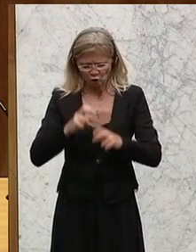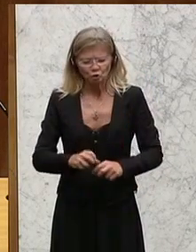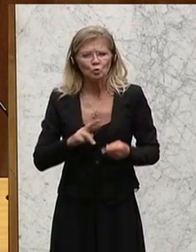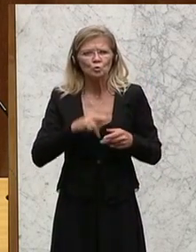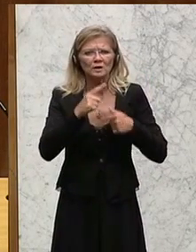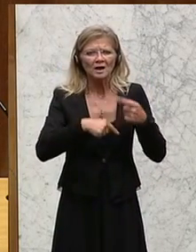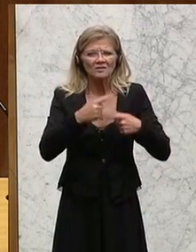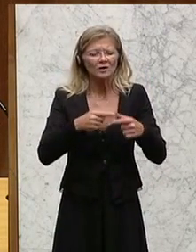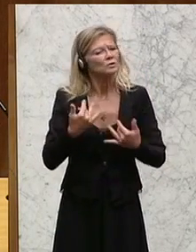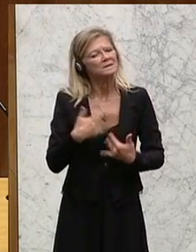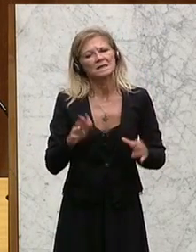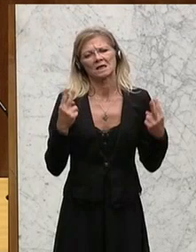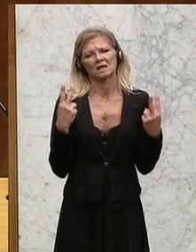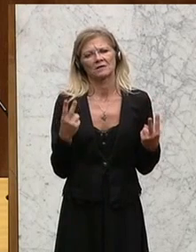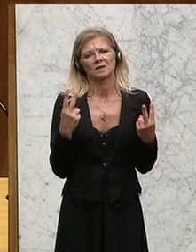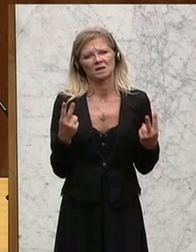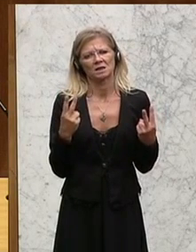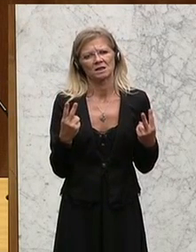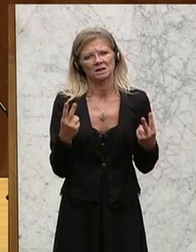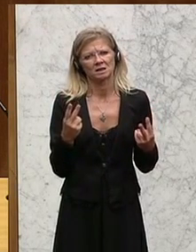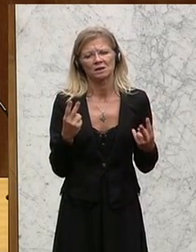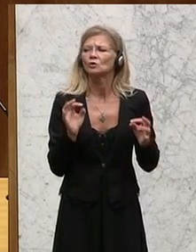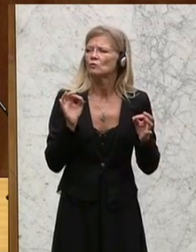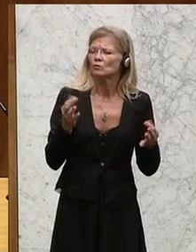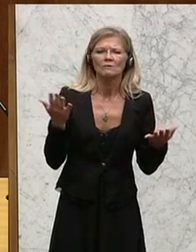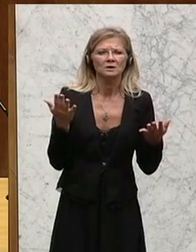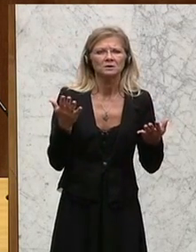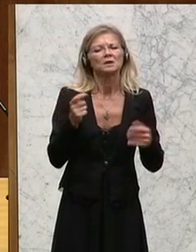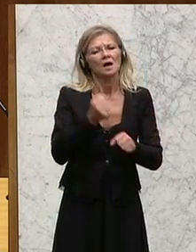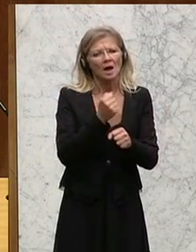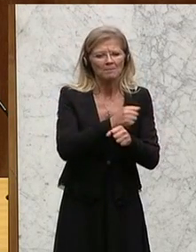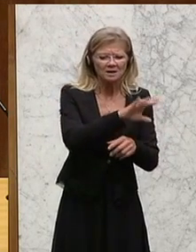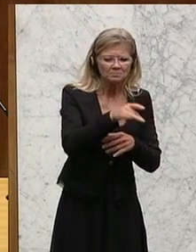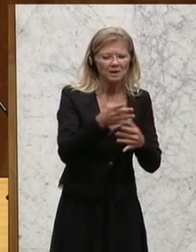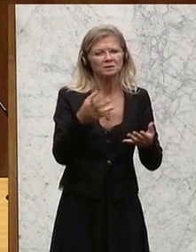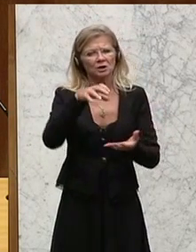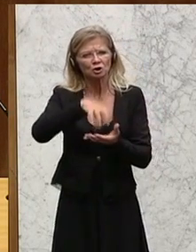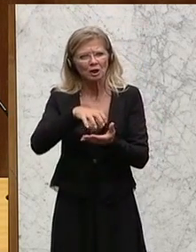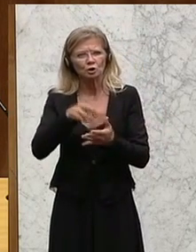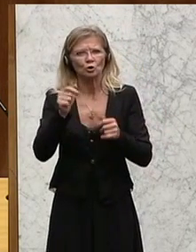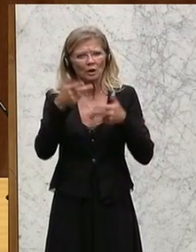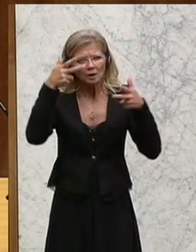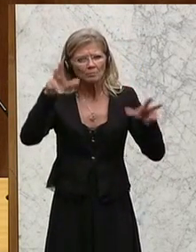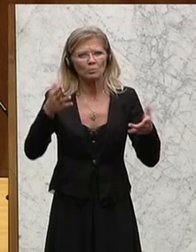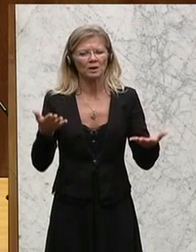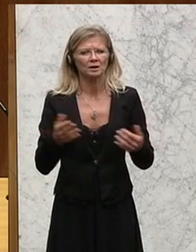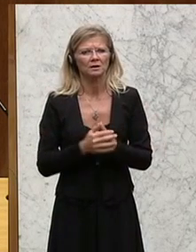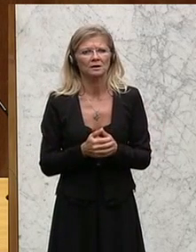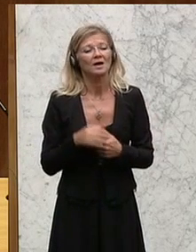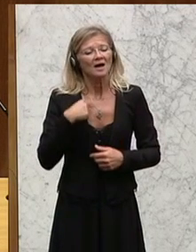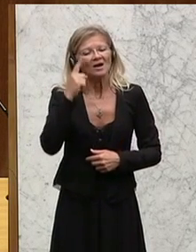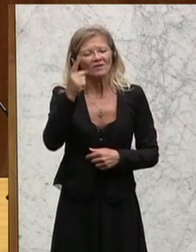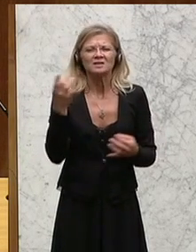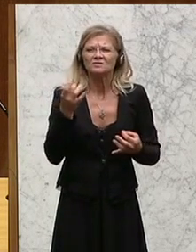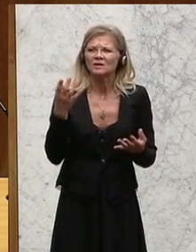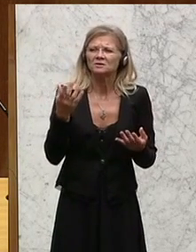was Wichtiges für die Arbeitsplätze, für den Standort, für die Republik. Wir wissen auch, dass wir, was den Input, also die Aufwendungen